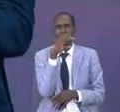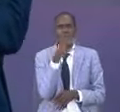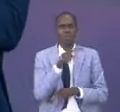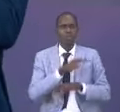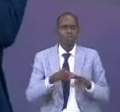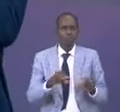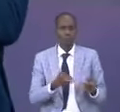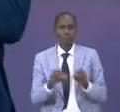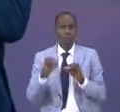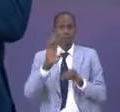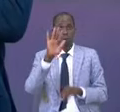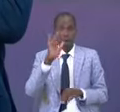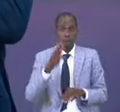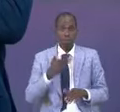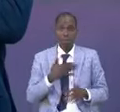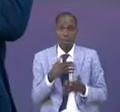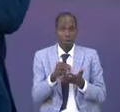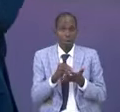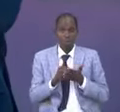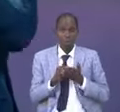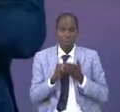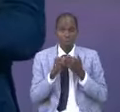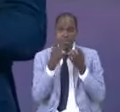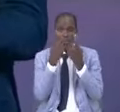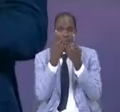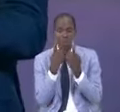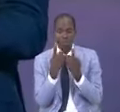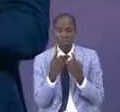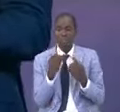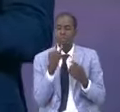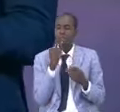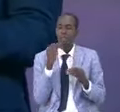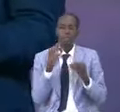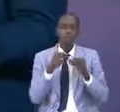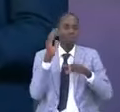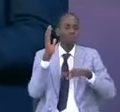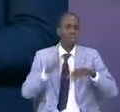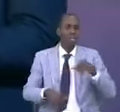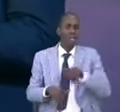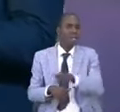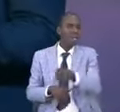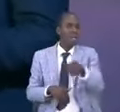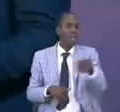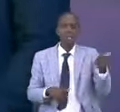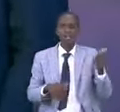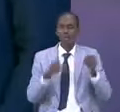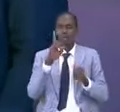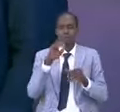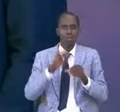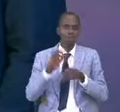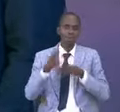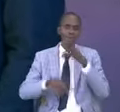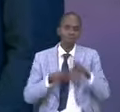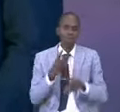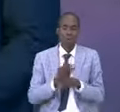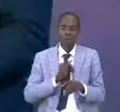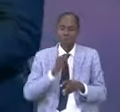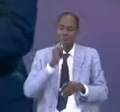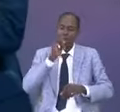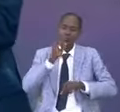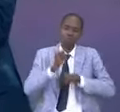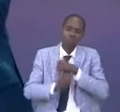comme étrange a pour moi c'est plus que pour les autres du monde ce que j'en dis personne d'autre en dis ça hein